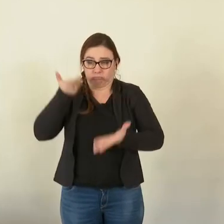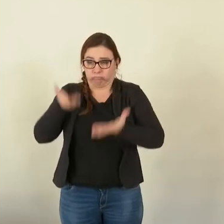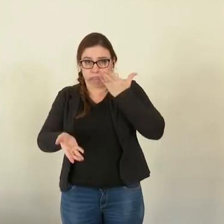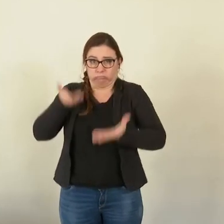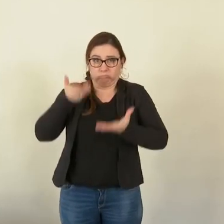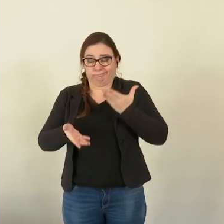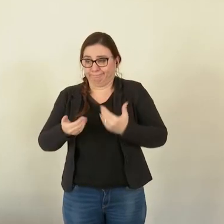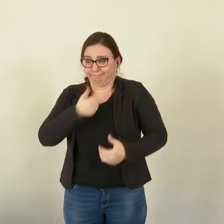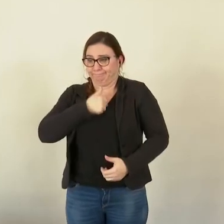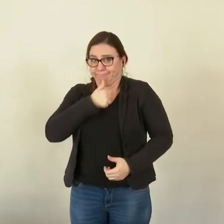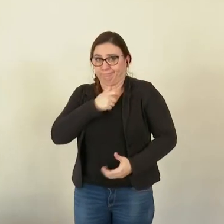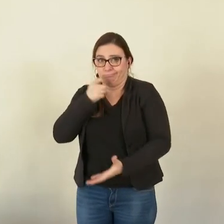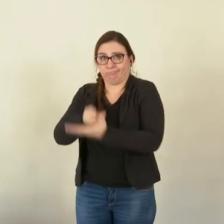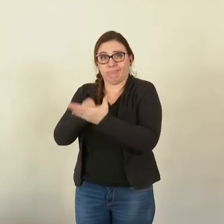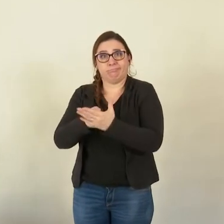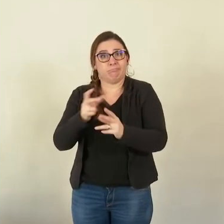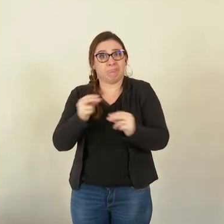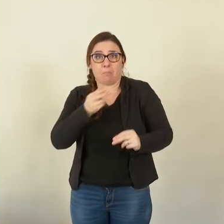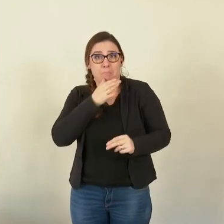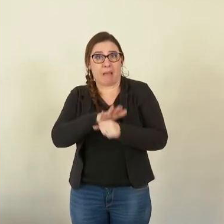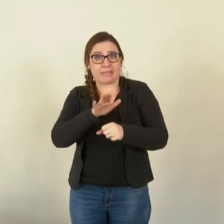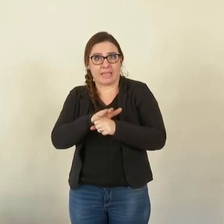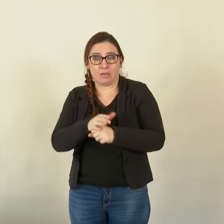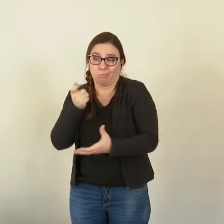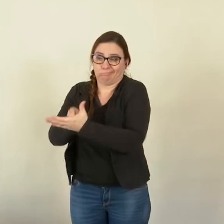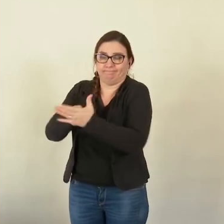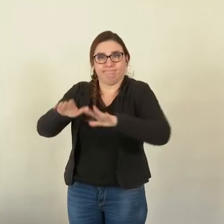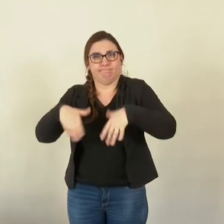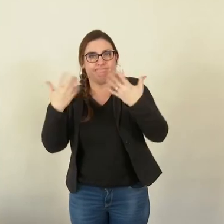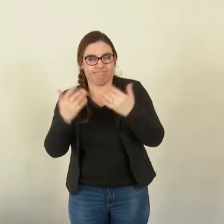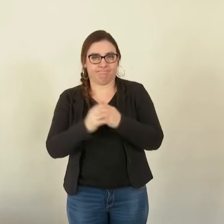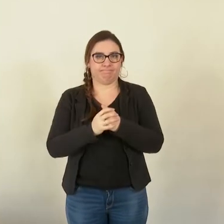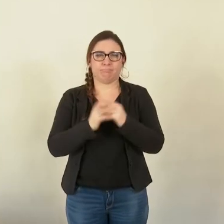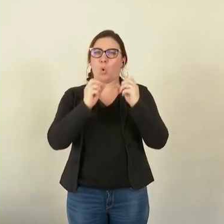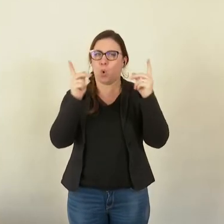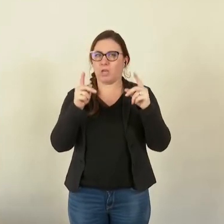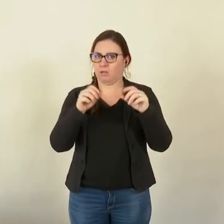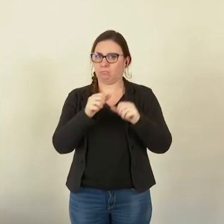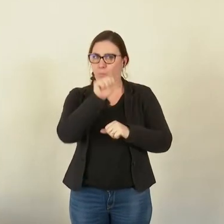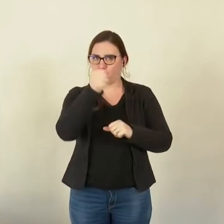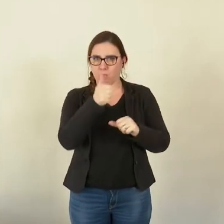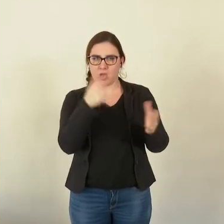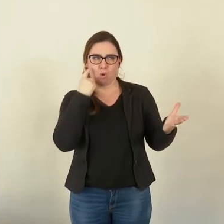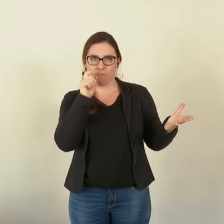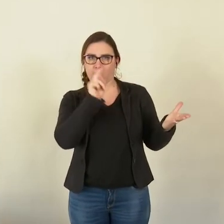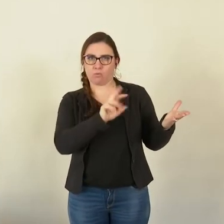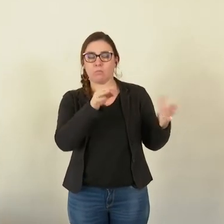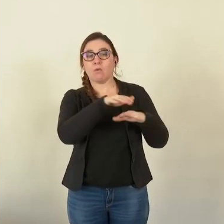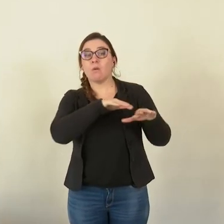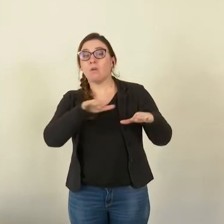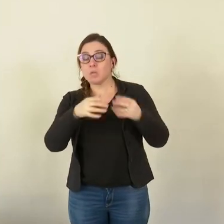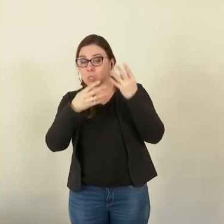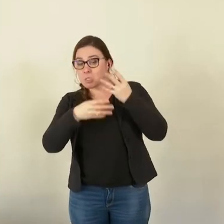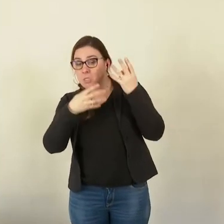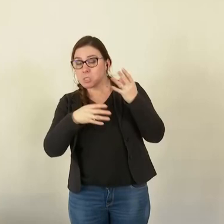d'argent pour Mang correctement mais une fois qu'on a dit cela sur le reste il y a beaucoup de points